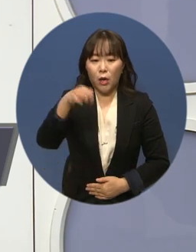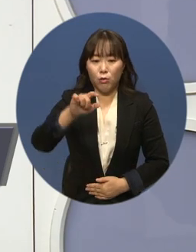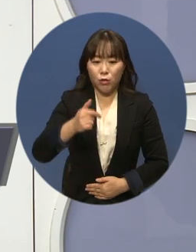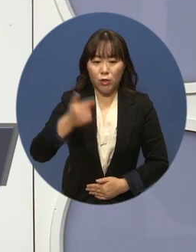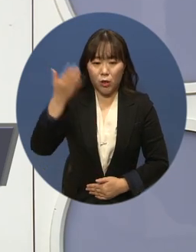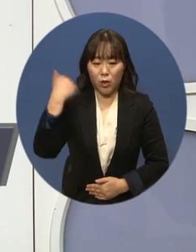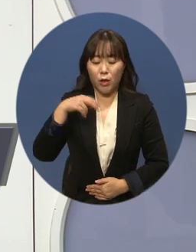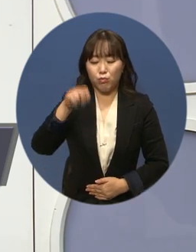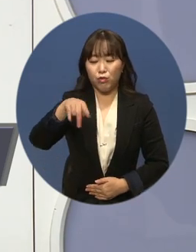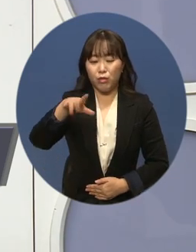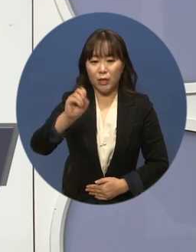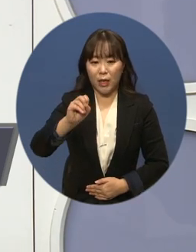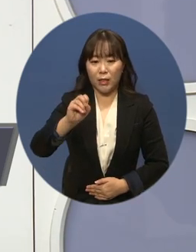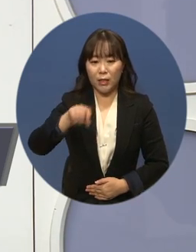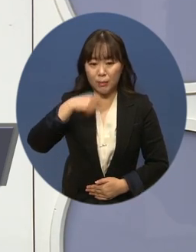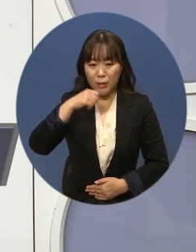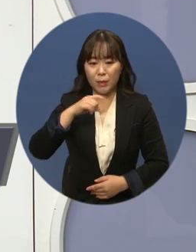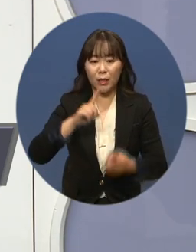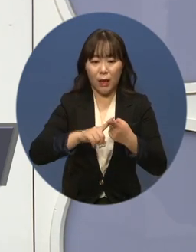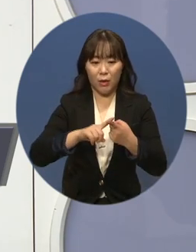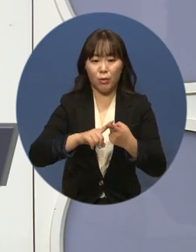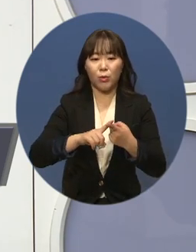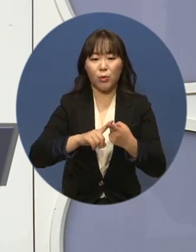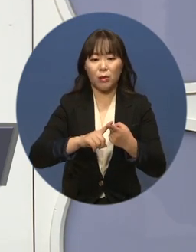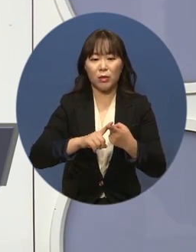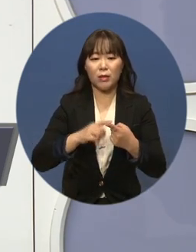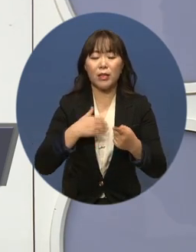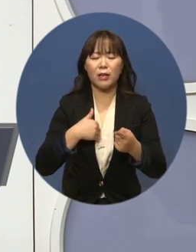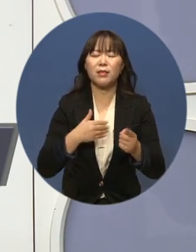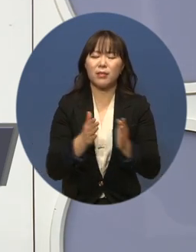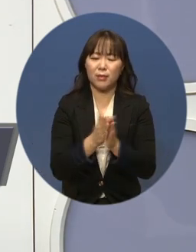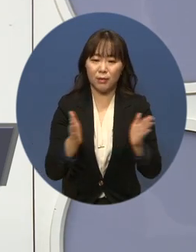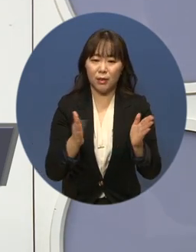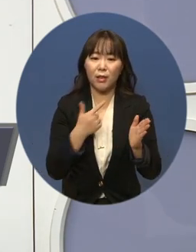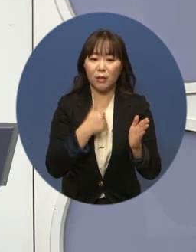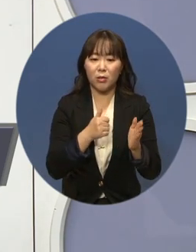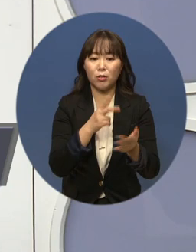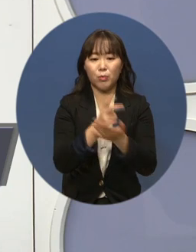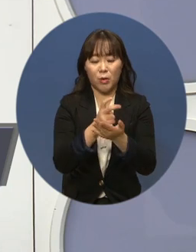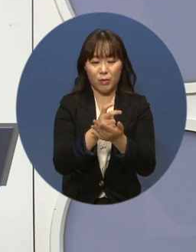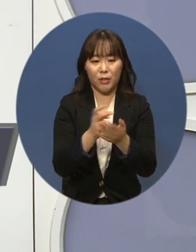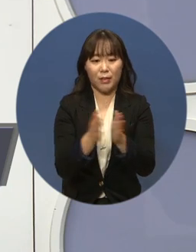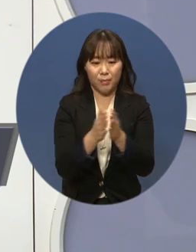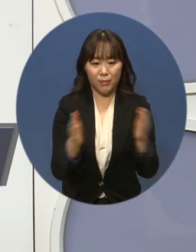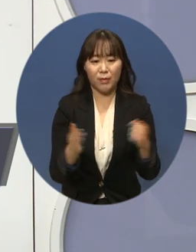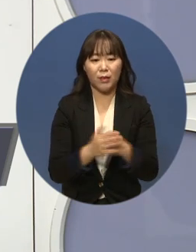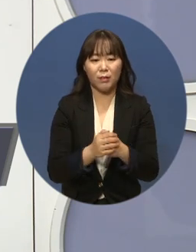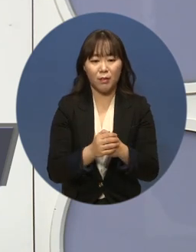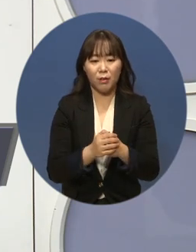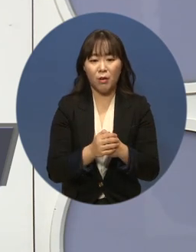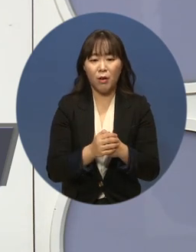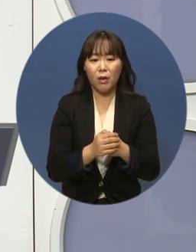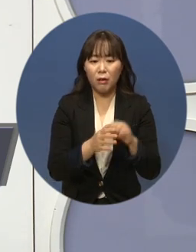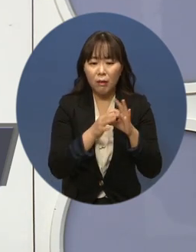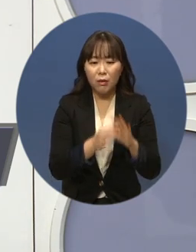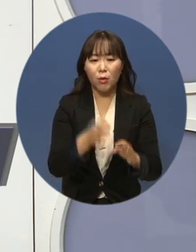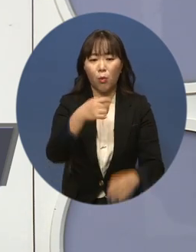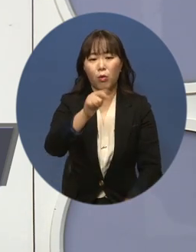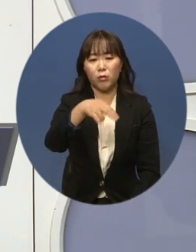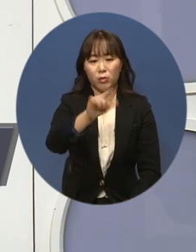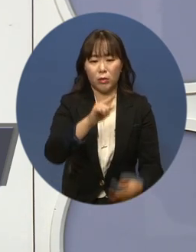무상급식 투표도 제가 도입한 주민투표법 때문에 한 거고요. 우리가 이제 원전에 의존해서 에너지를 계속